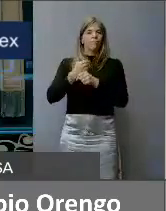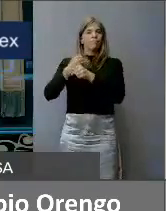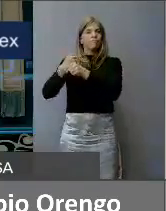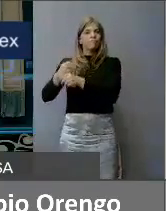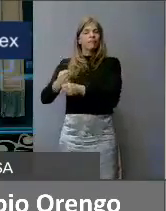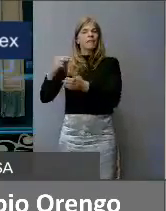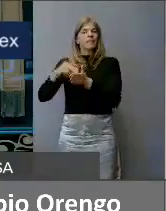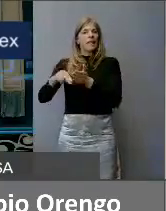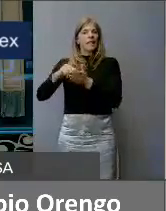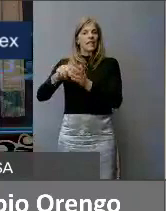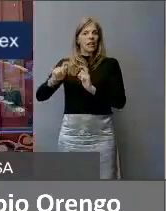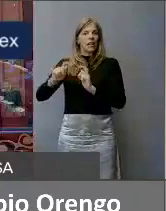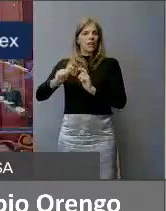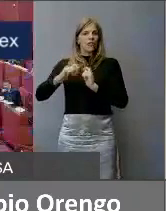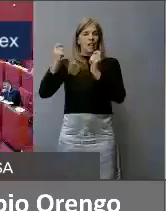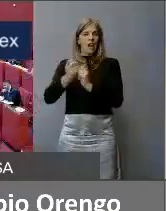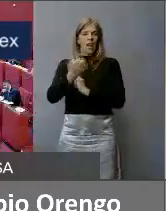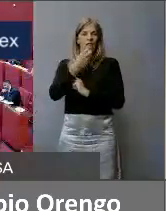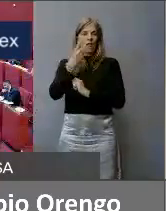criscuolo prego